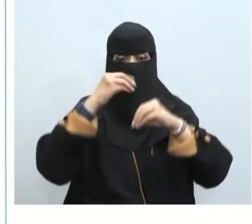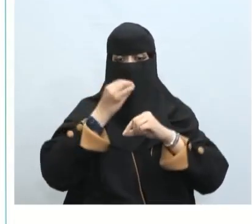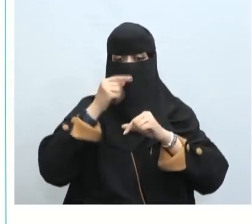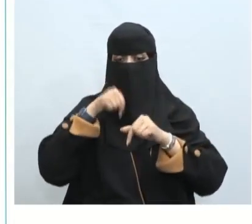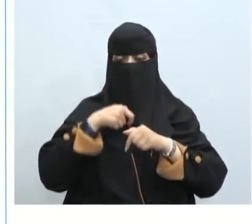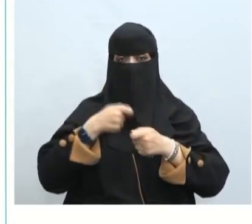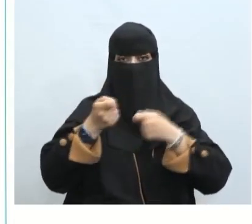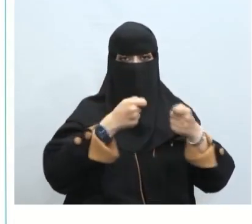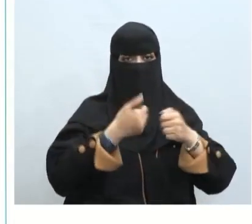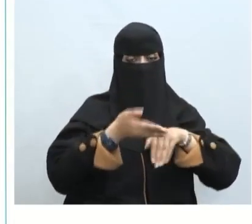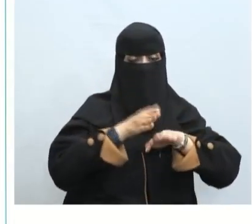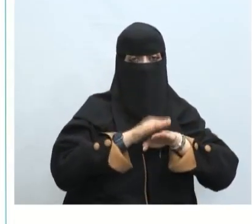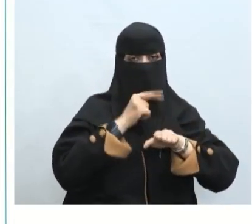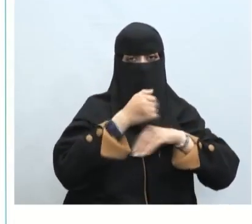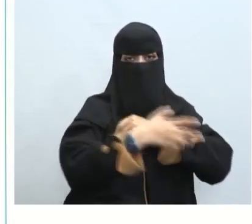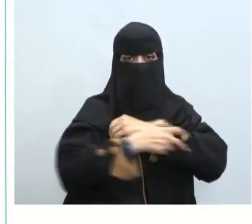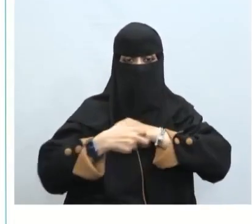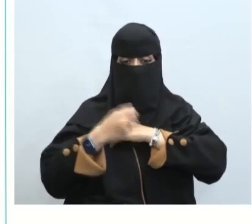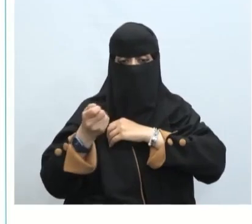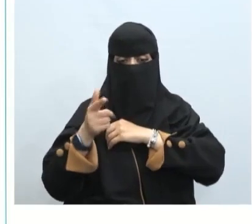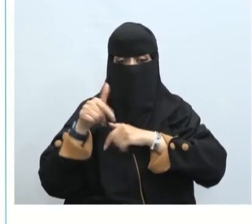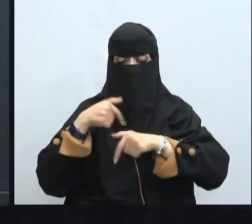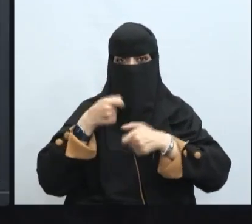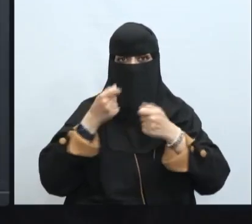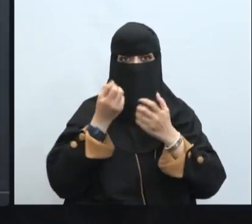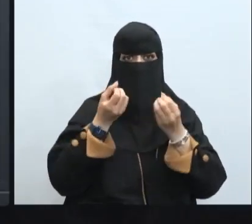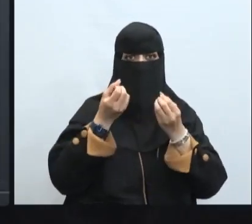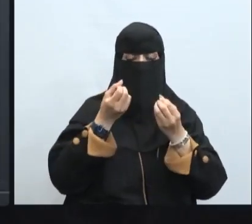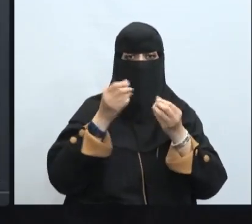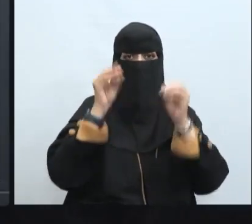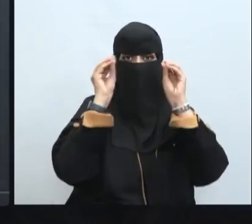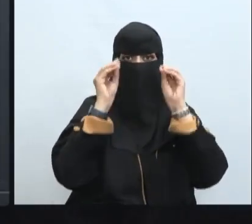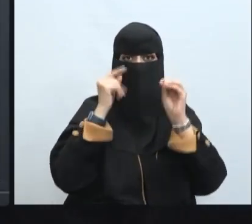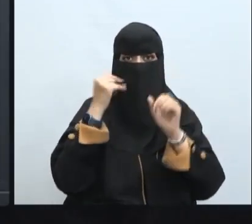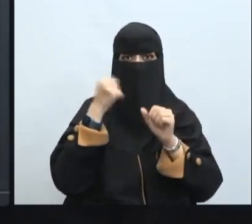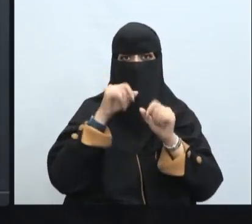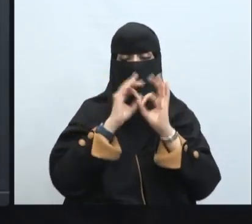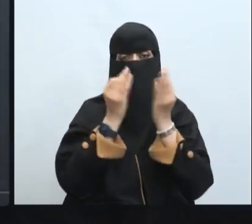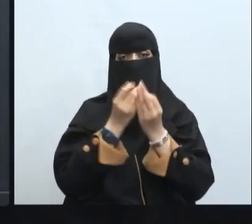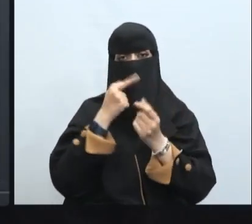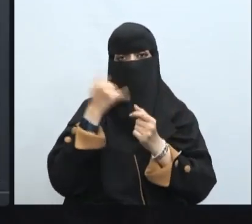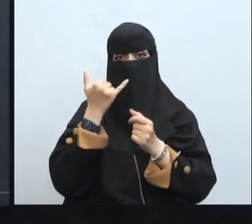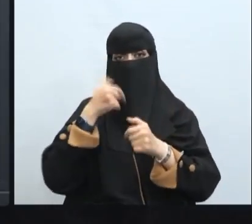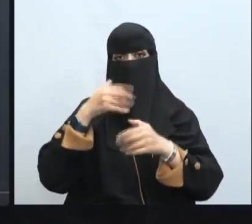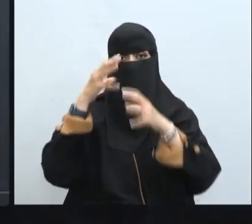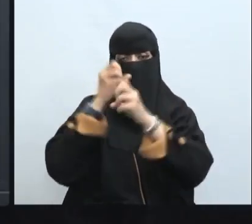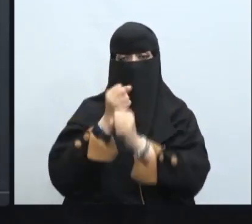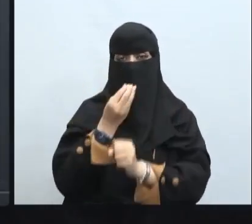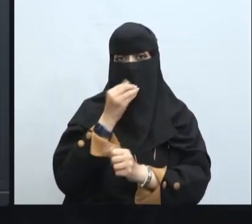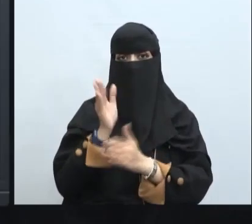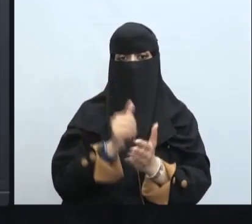الفائض من الطعام وتوزيعها المحتاجين وتوعيه المجتمع باهميه حفظ النعمه